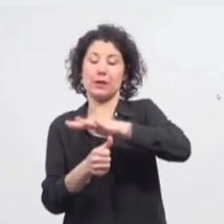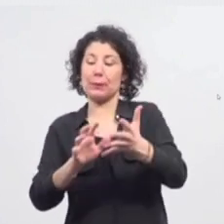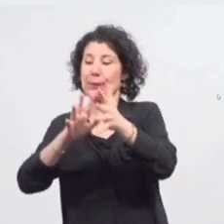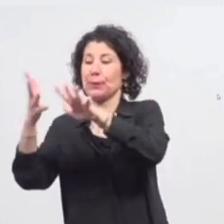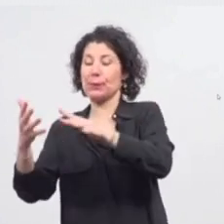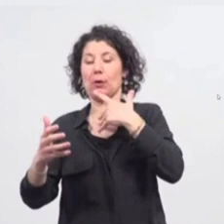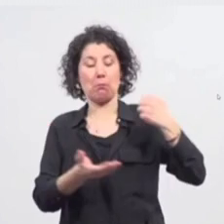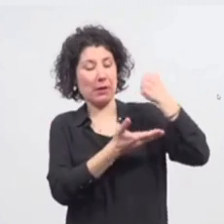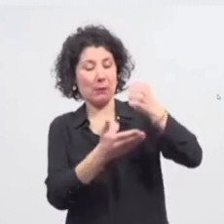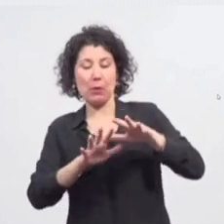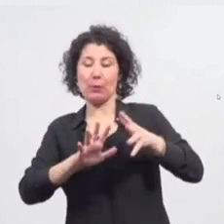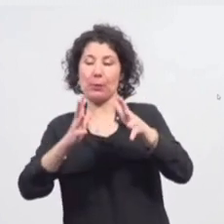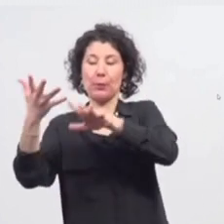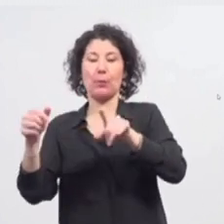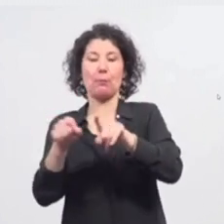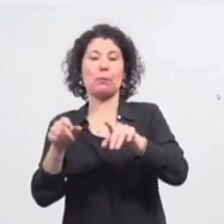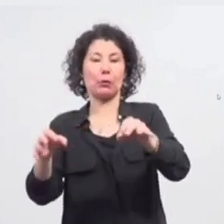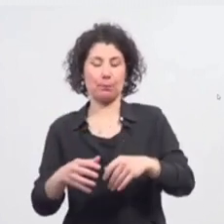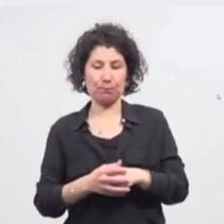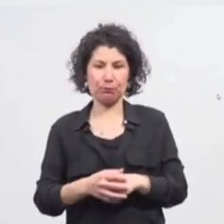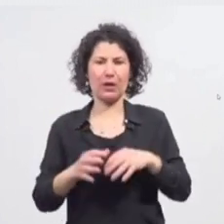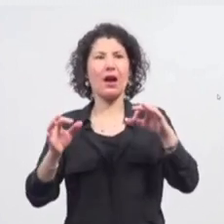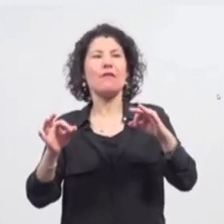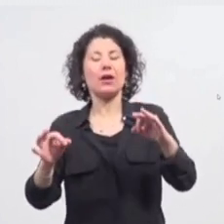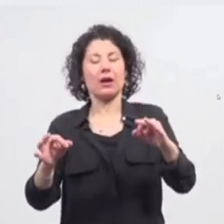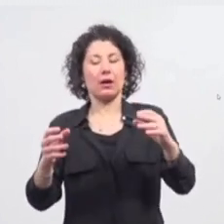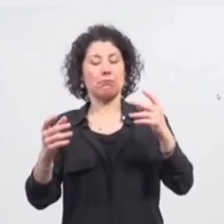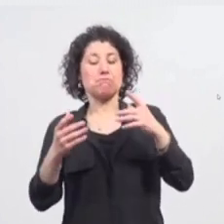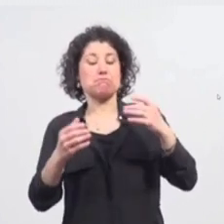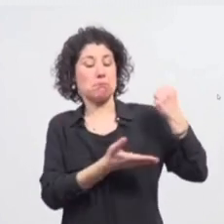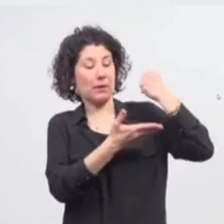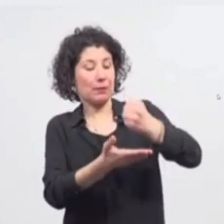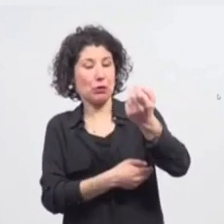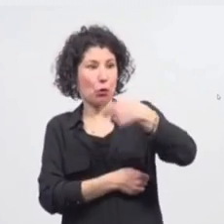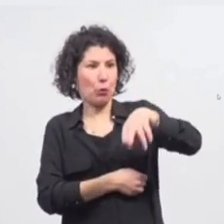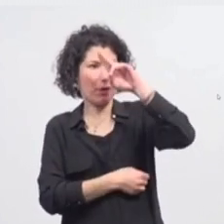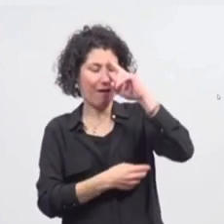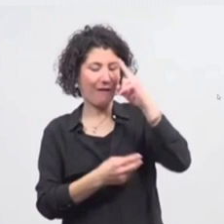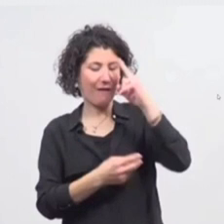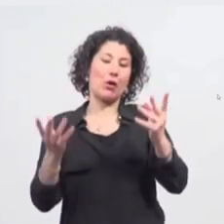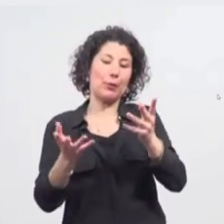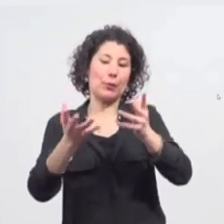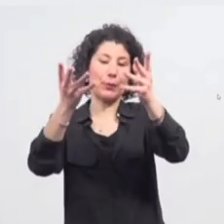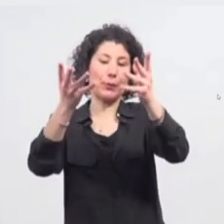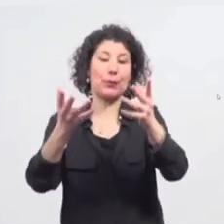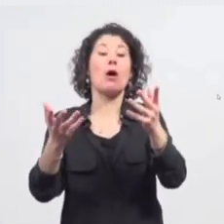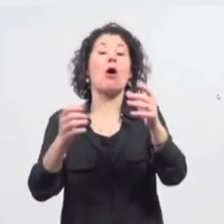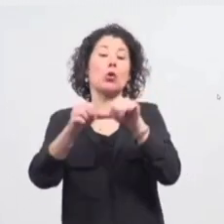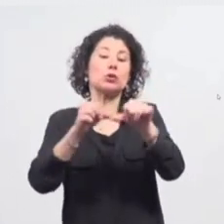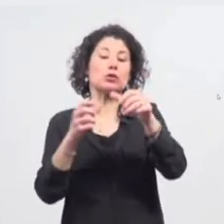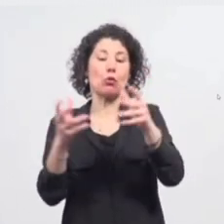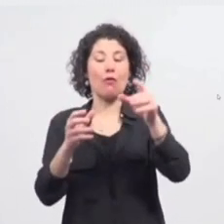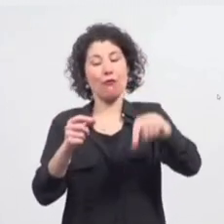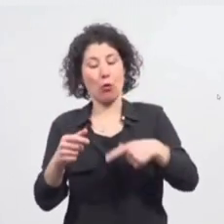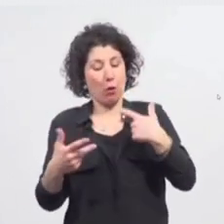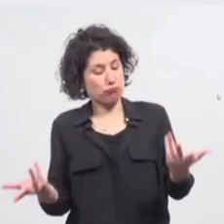la valorisation du patrimoine européen passe aussi par le renforcement d'initiatives existantes, à l'instar du label du